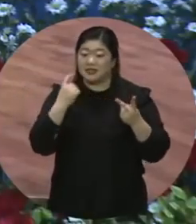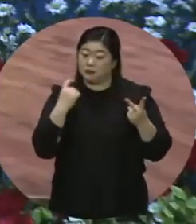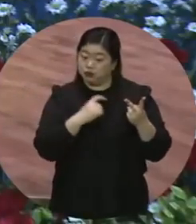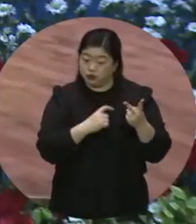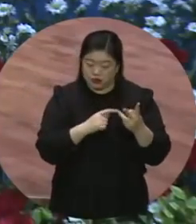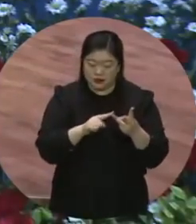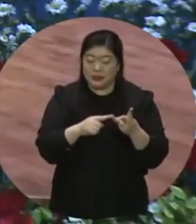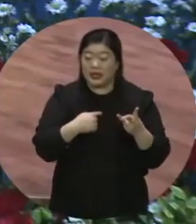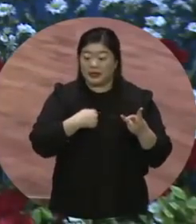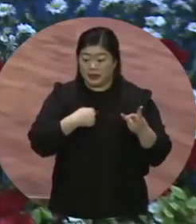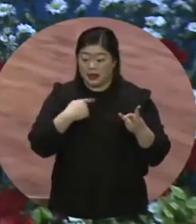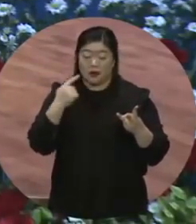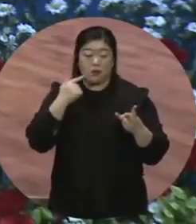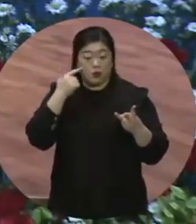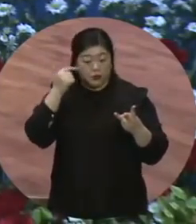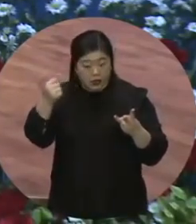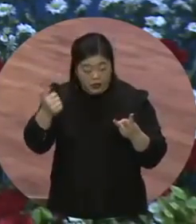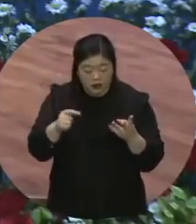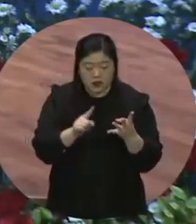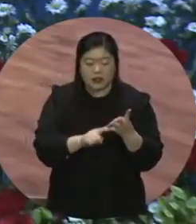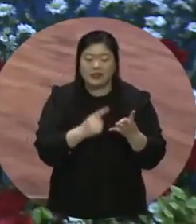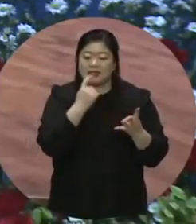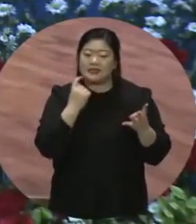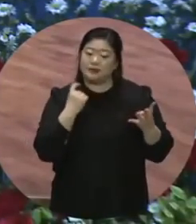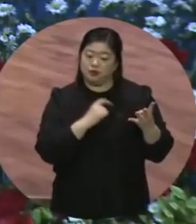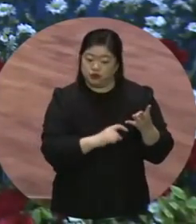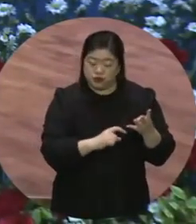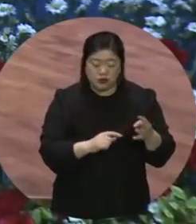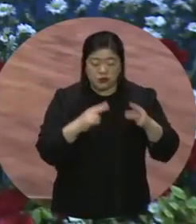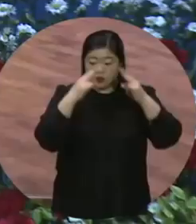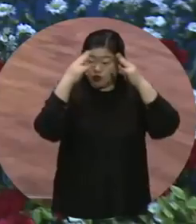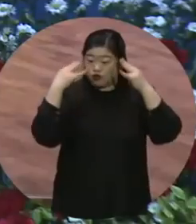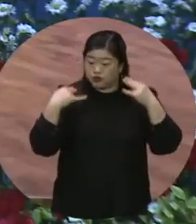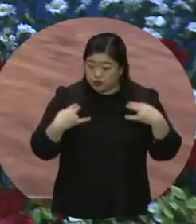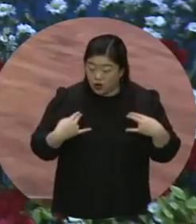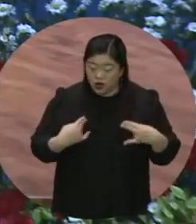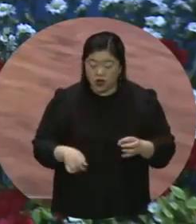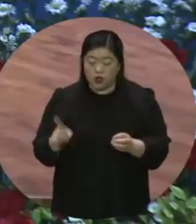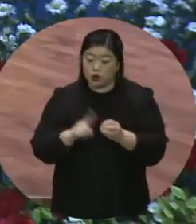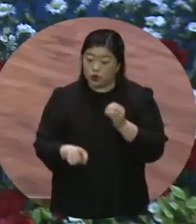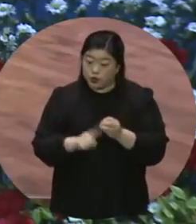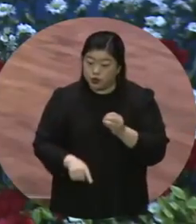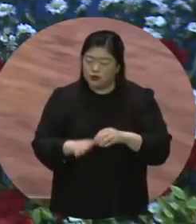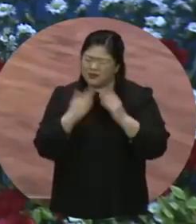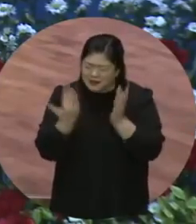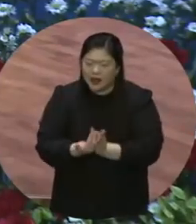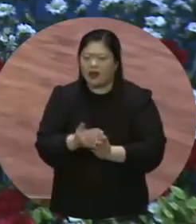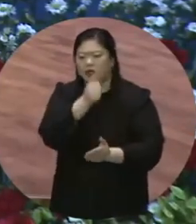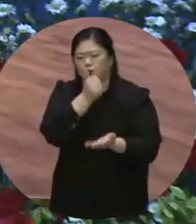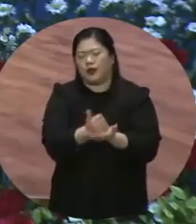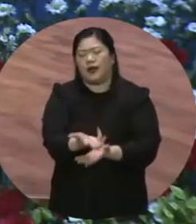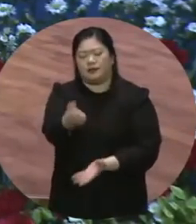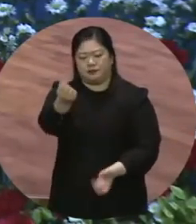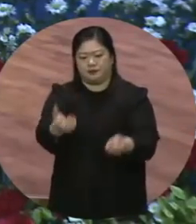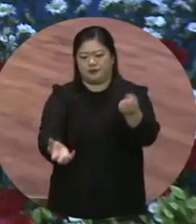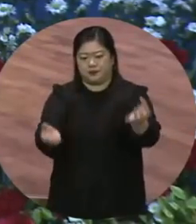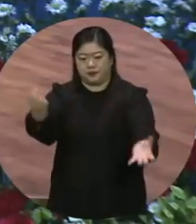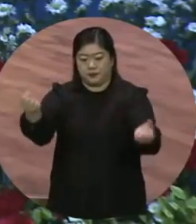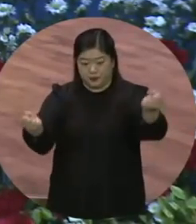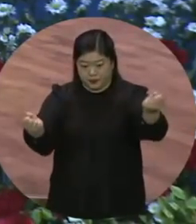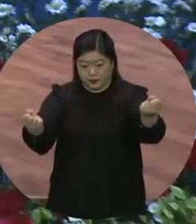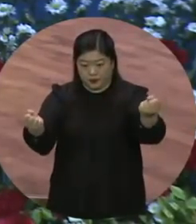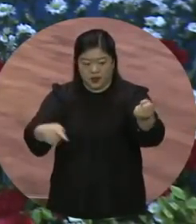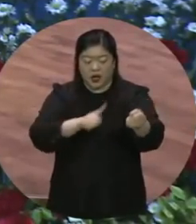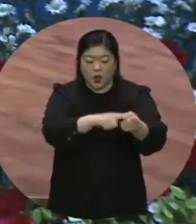중도, 세상에 어느 누구도 죄인 아는 사람이 없다. 모든 사람이 죄를 범하였음에 그